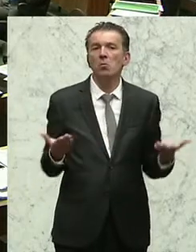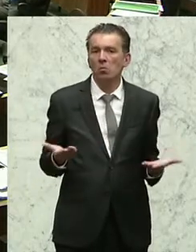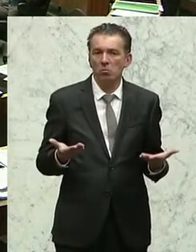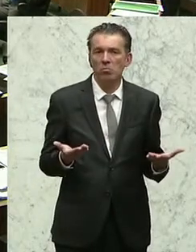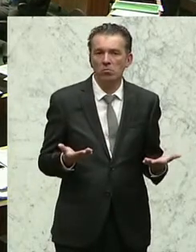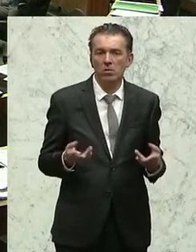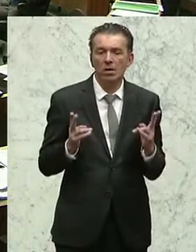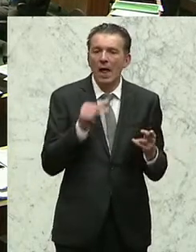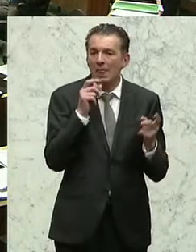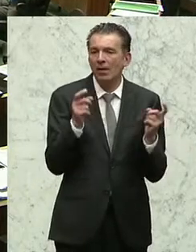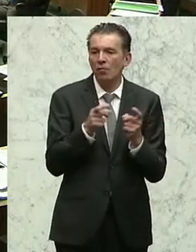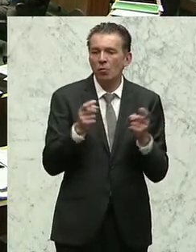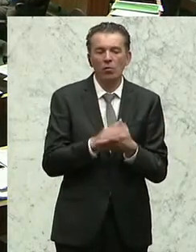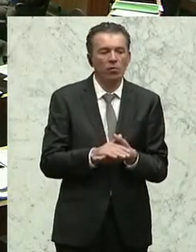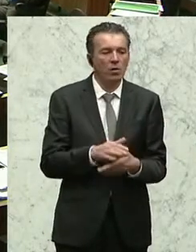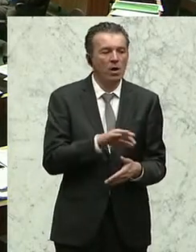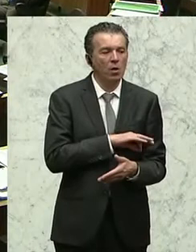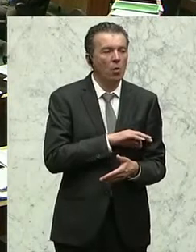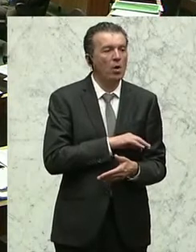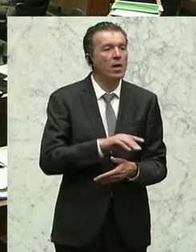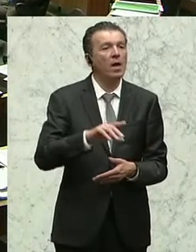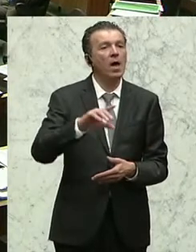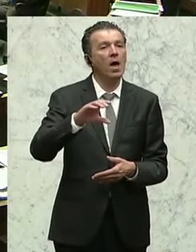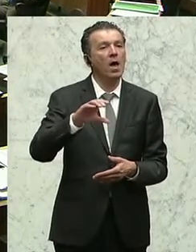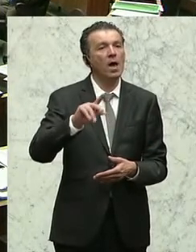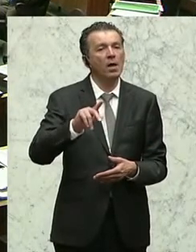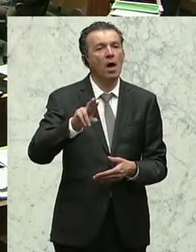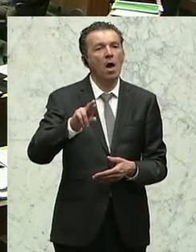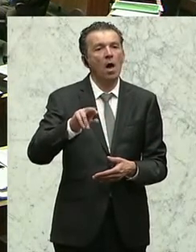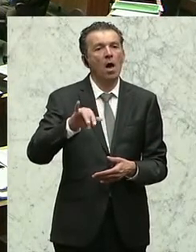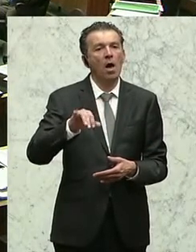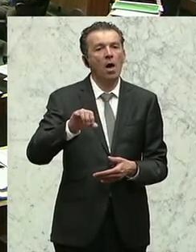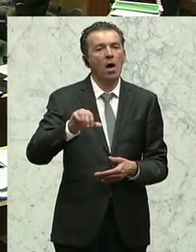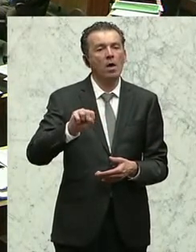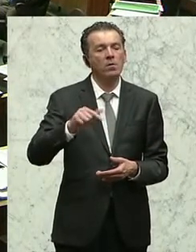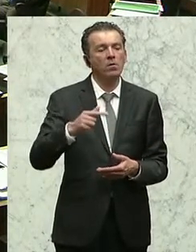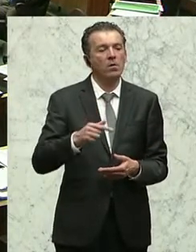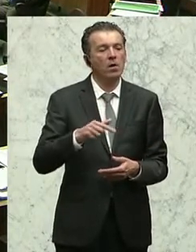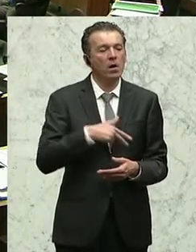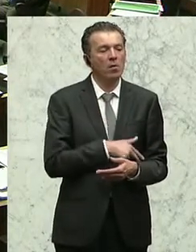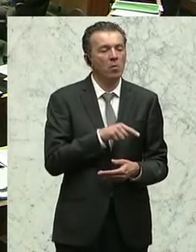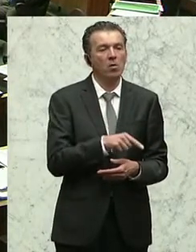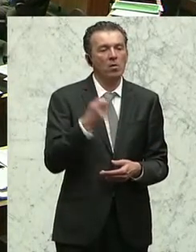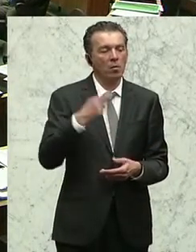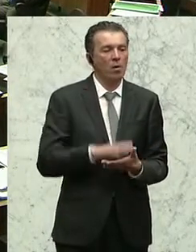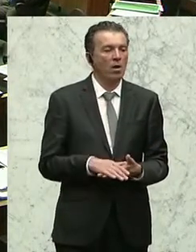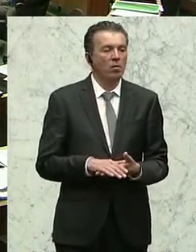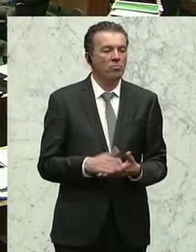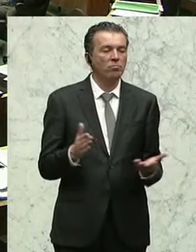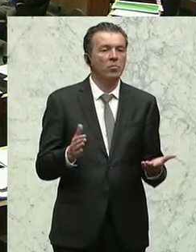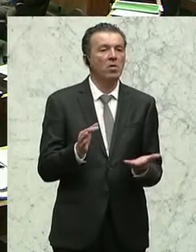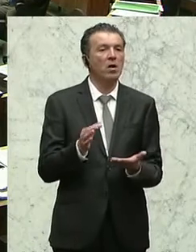kann sowas nicht funktionieren. Und Kollege Christ, die SPÖ hat sich mit dieser Position meilenweit von